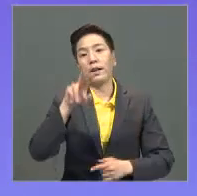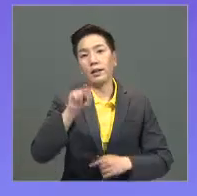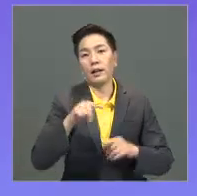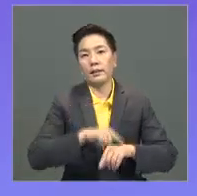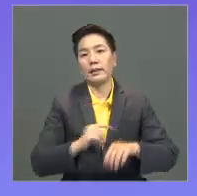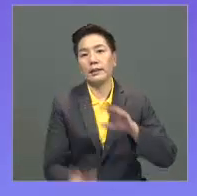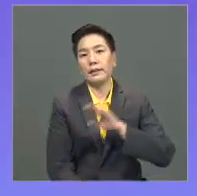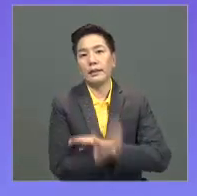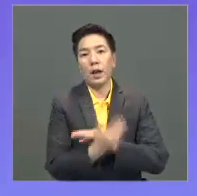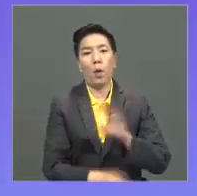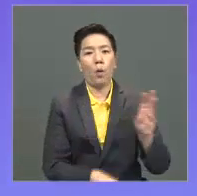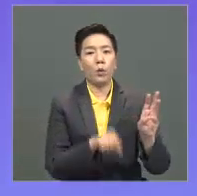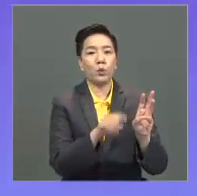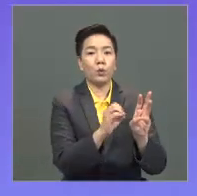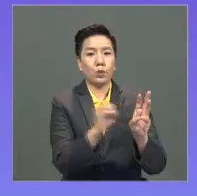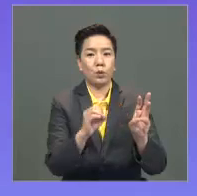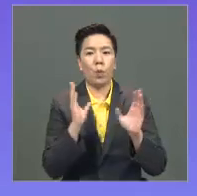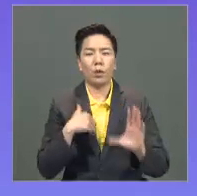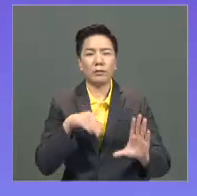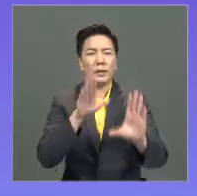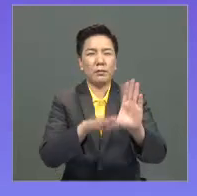กรกฎาคมวันที่หลายๆคนรอคอยก็รอคอยที่ฉันก็รอคอยและดิฉันก็ทำเสร็จเรียบร้อยแล้วหรอเรียบร้อยแล้วนะคะที่เรากำลังพูดอยู่ก็คือโครงการเราเที่ยวด้วยกันนะคะวันนี้ตามนัดหมายเปิดให้ลงทะเบียนตั้งแต่6:00